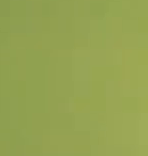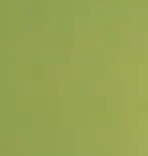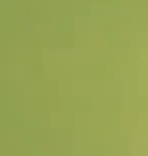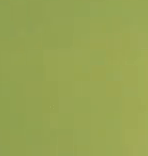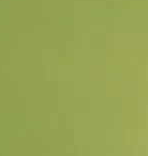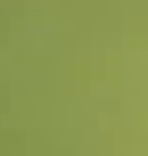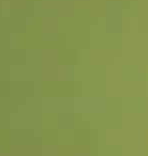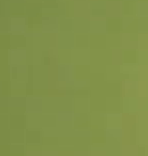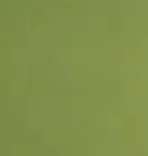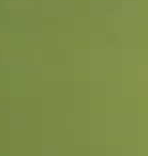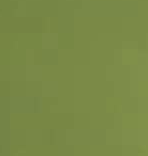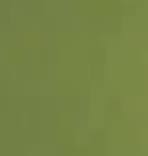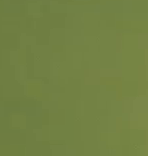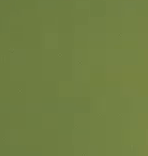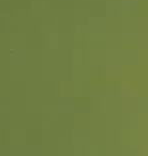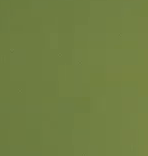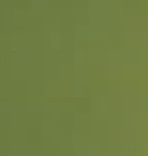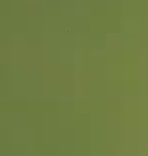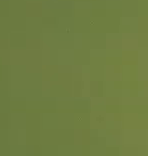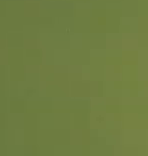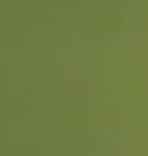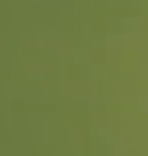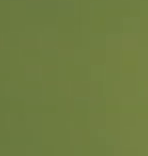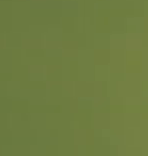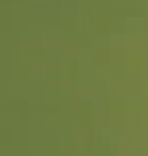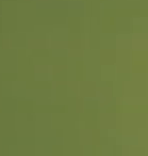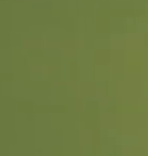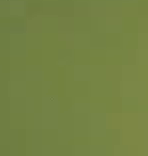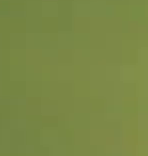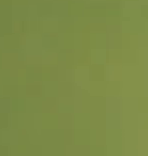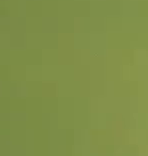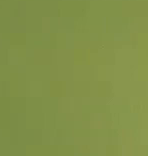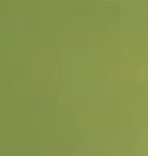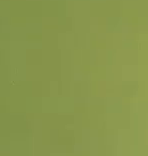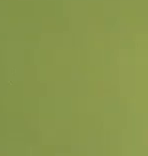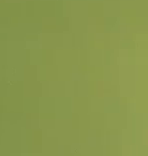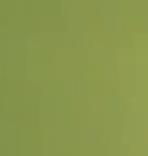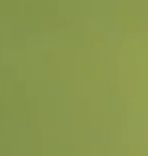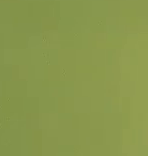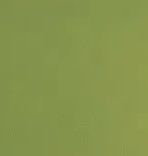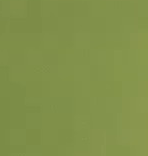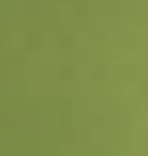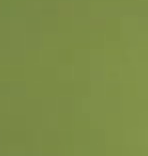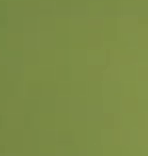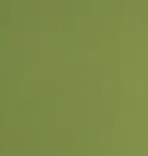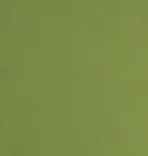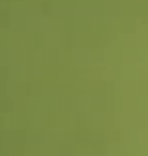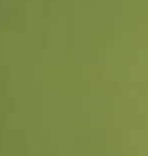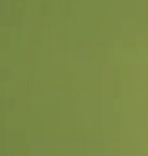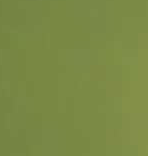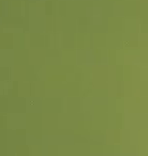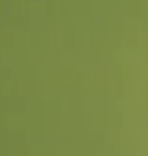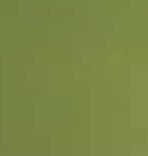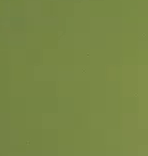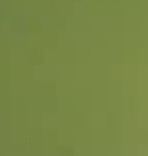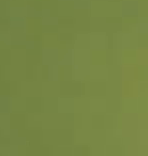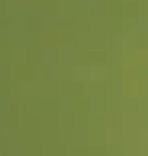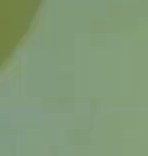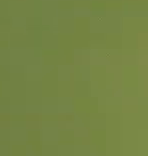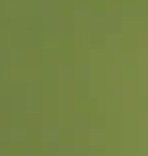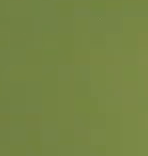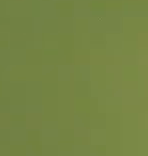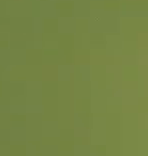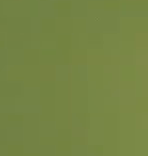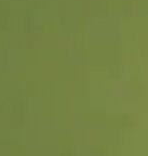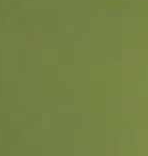ja nicht nur um hörbehinderte Menschen, dass alle Menschen eben anders sind als die anderen, sei es Schwule, Lesben, die sind auch unter